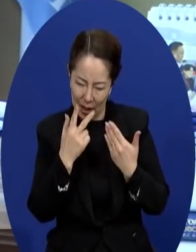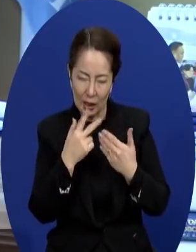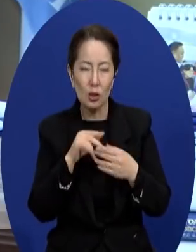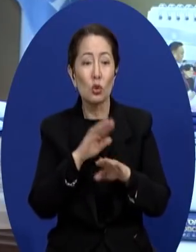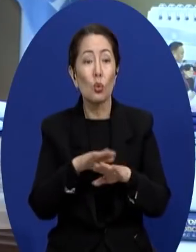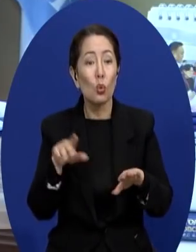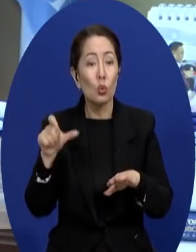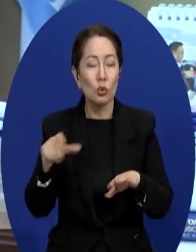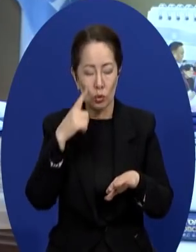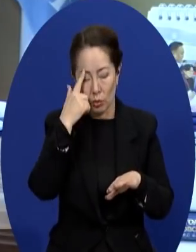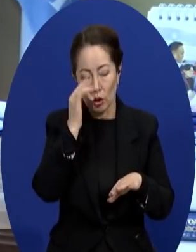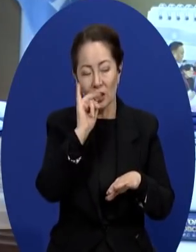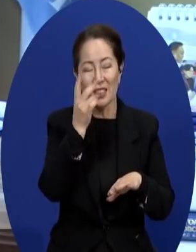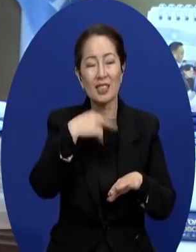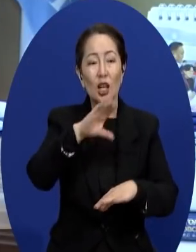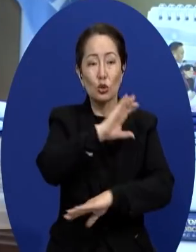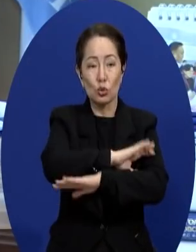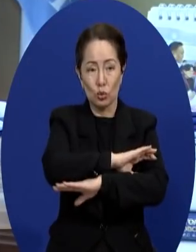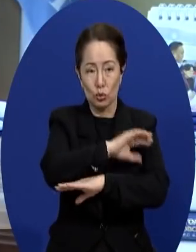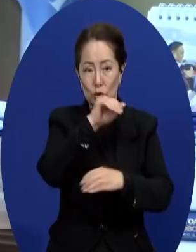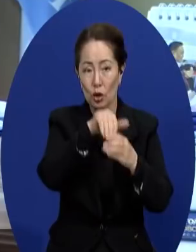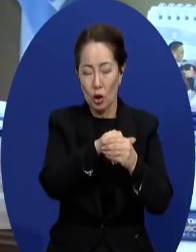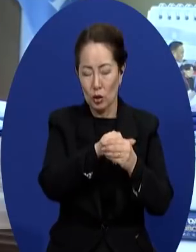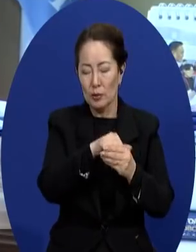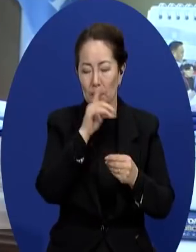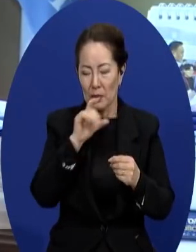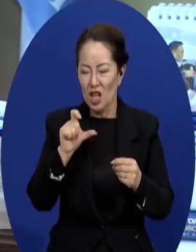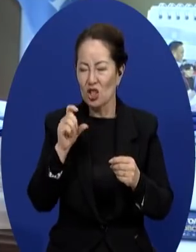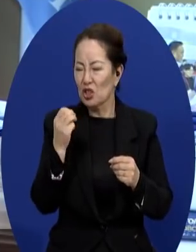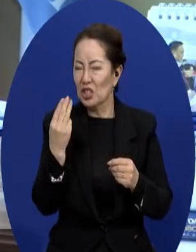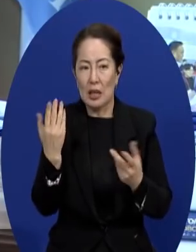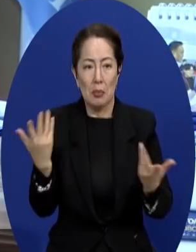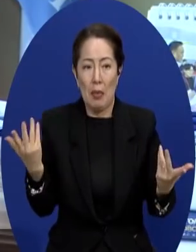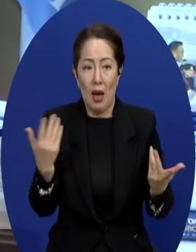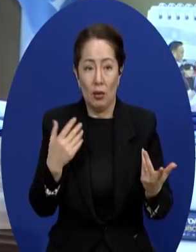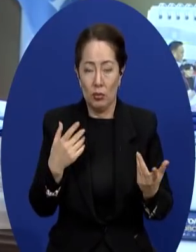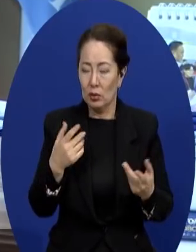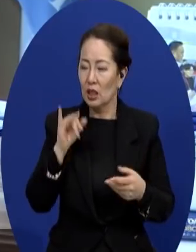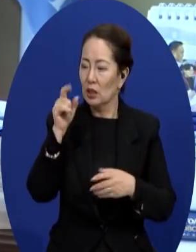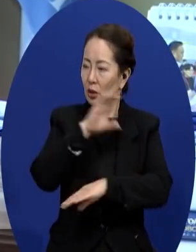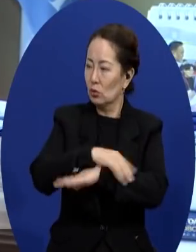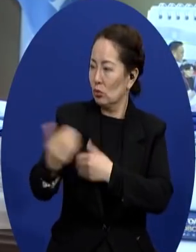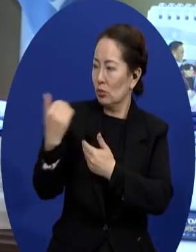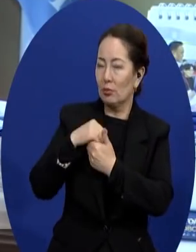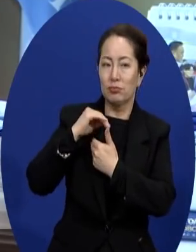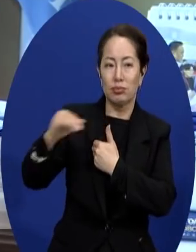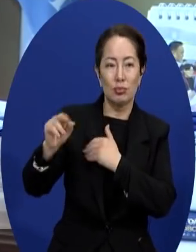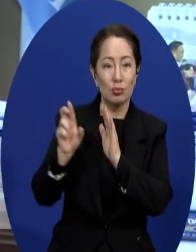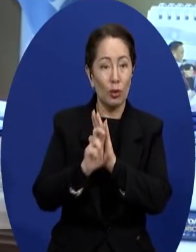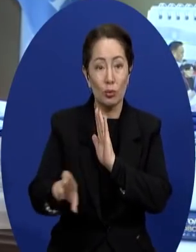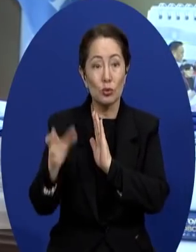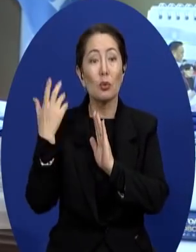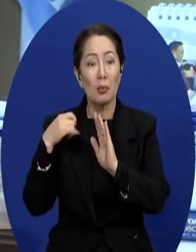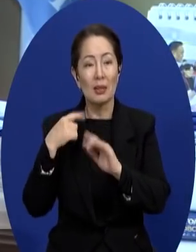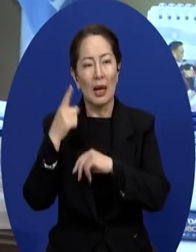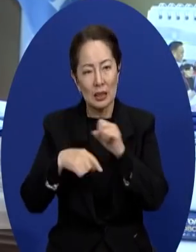хүүхдүүд манд Монголынхаа ихтэй сургуулийн сургууль эсэлтийн хөшөлтэй өгөөгүй гэдэг шалтгаанаар ихтэй сургуулиудаас суралцах бос боломж нь хаагдмалсан байгаа хэрэг. Бүтэн